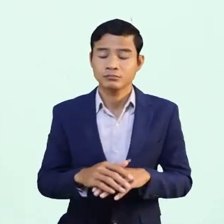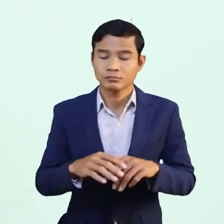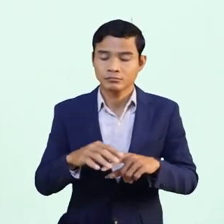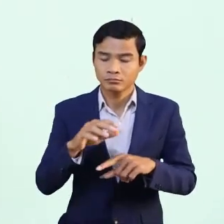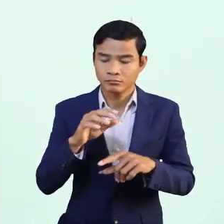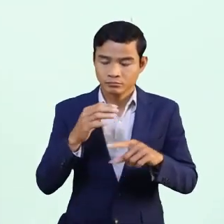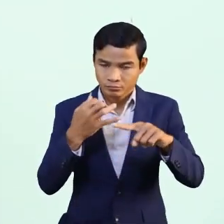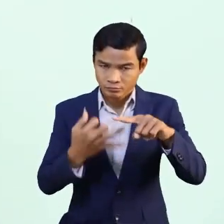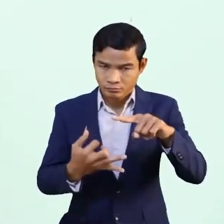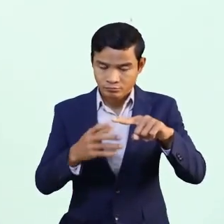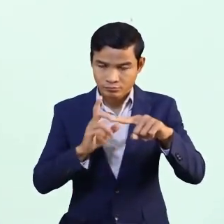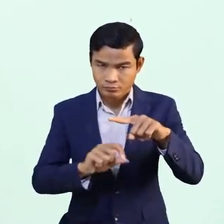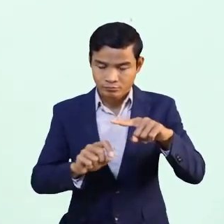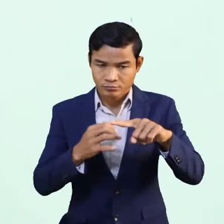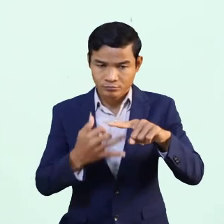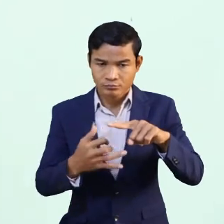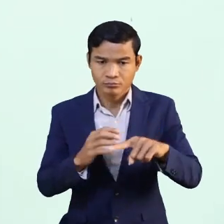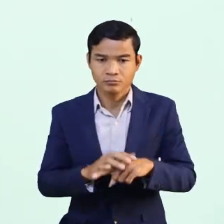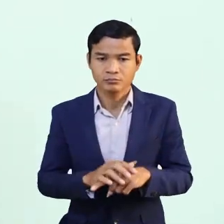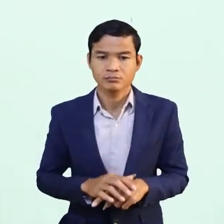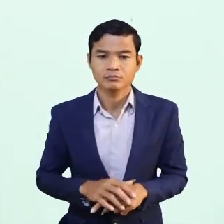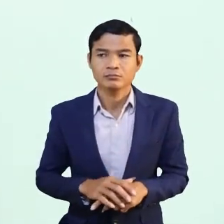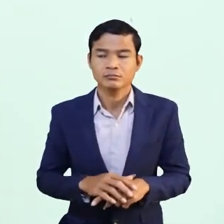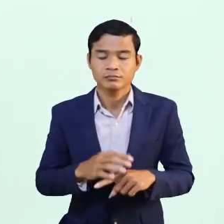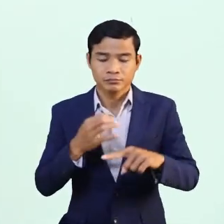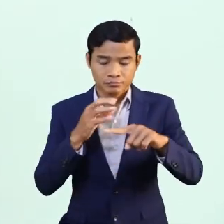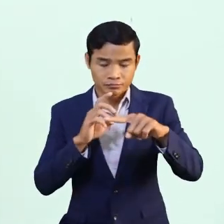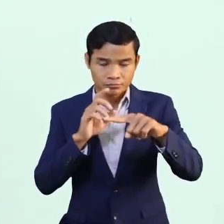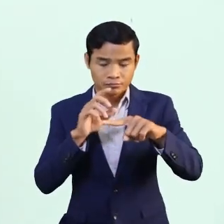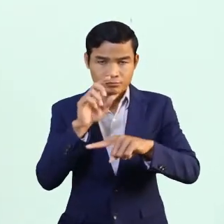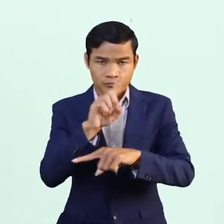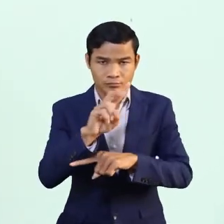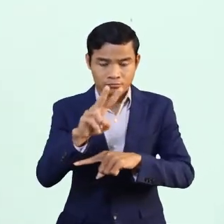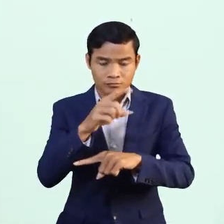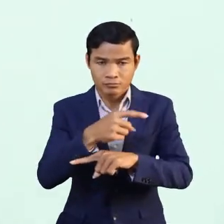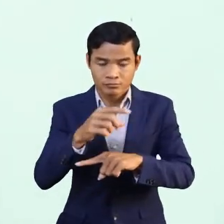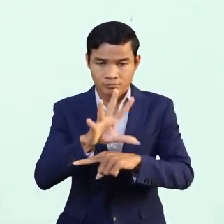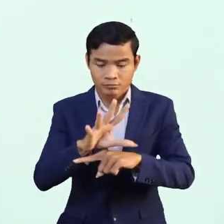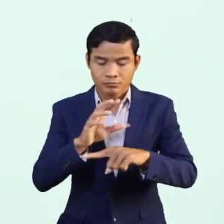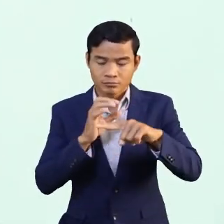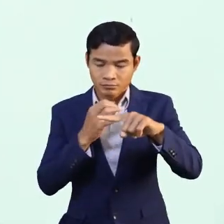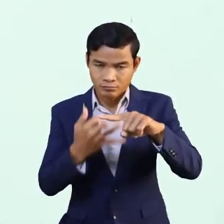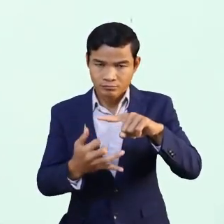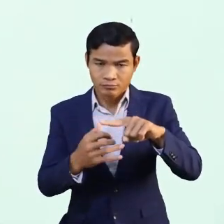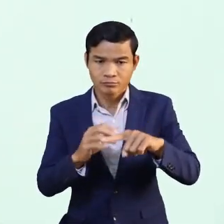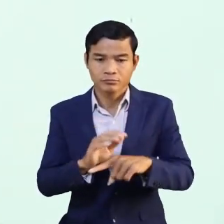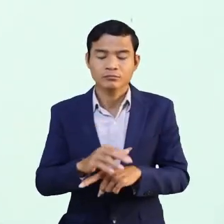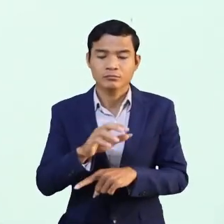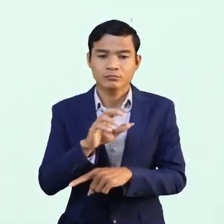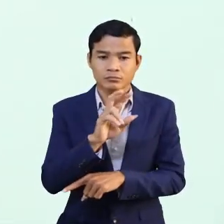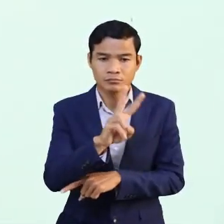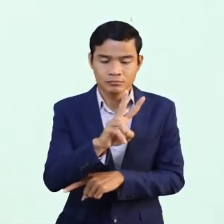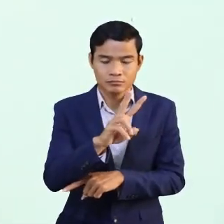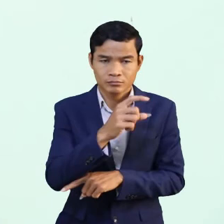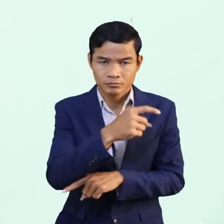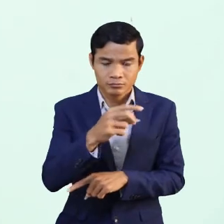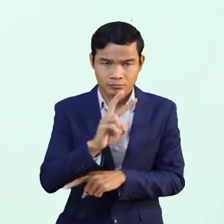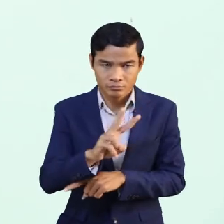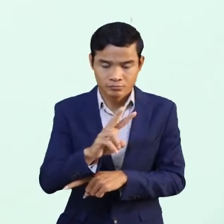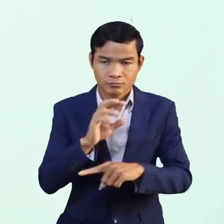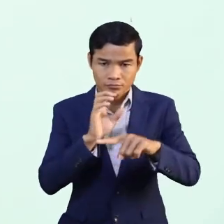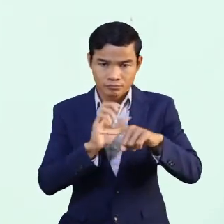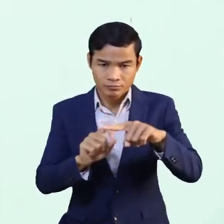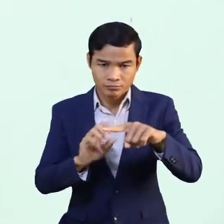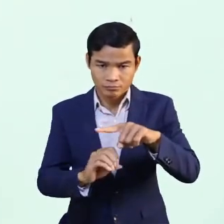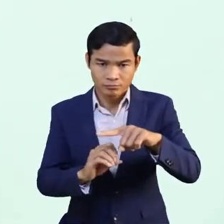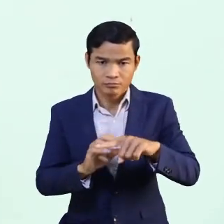6 7 8 9 10 11 10 12ចាអញ្ចឹងនៅសល់5 7អញ្ចឹង7ជាផលដកនៅ12 15ចា2 12នៅសល់0យើងស